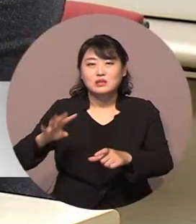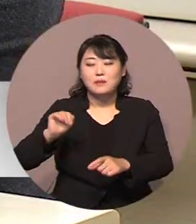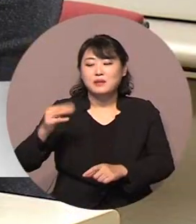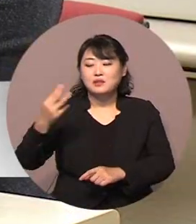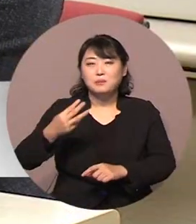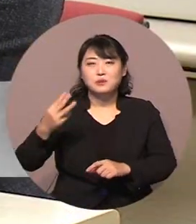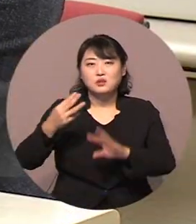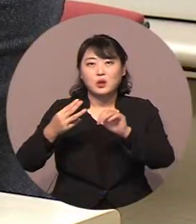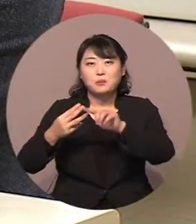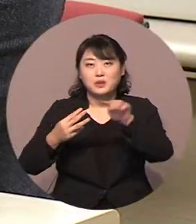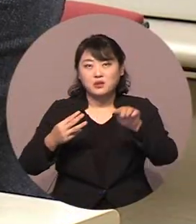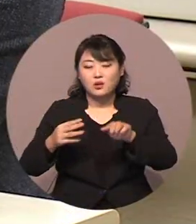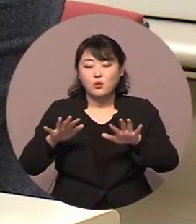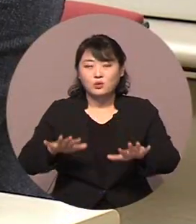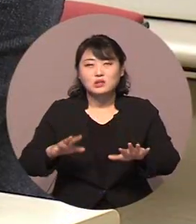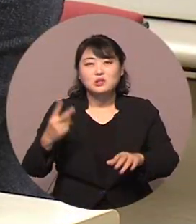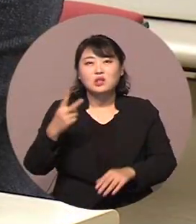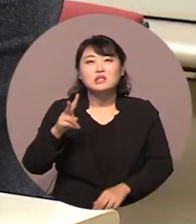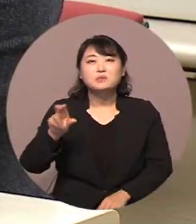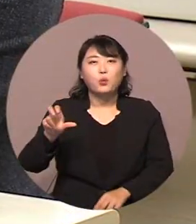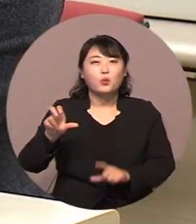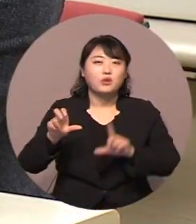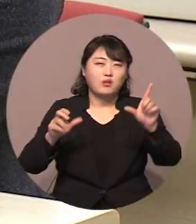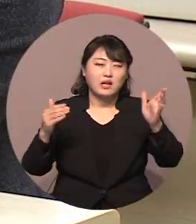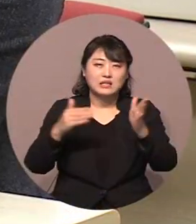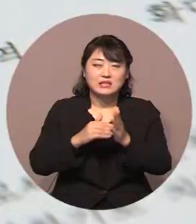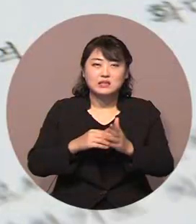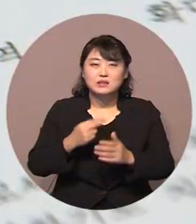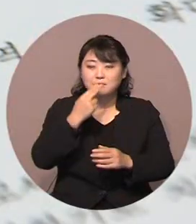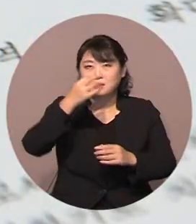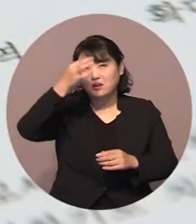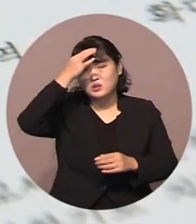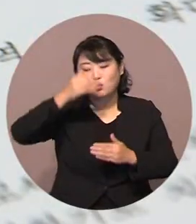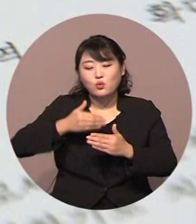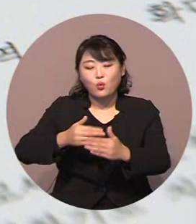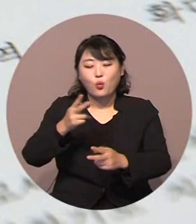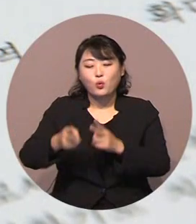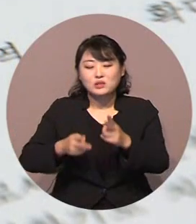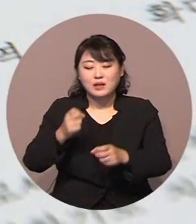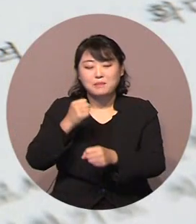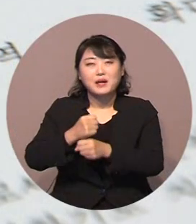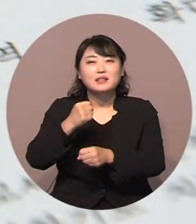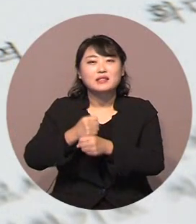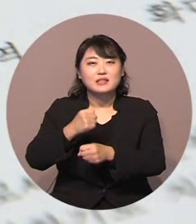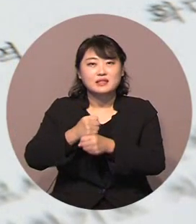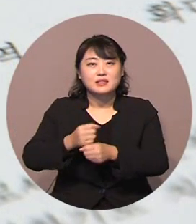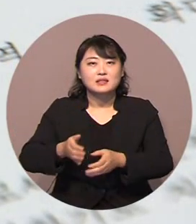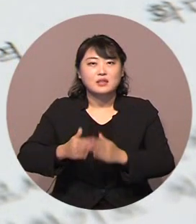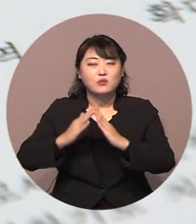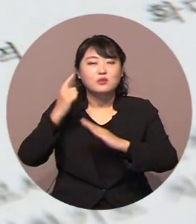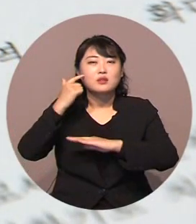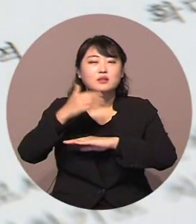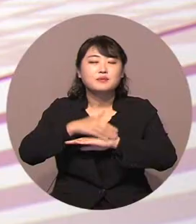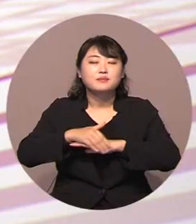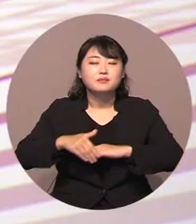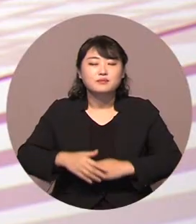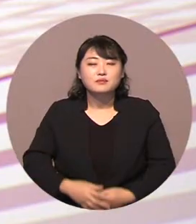미에 오는 2025년까지 바이오 프로싱 생산 센터를 만들